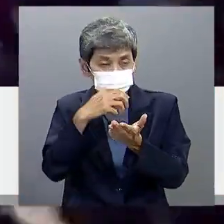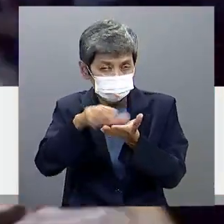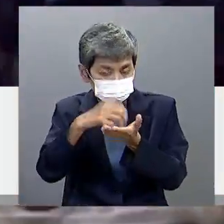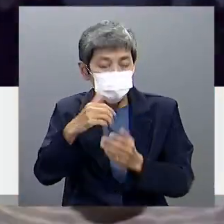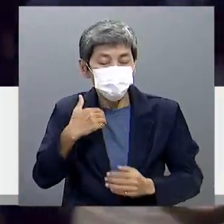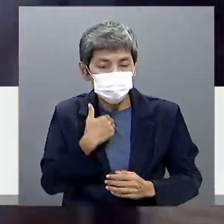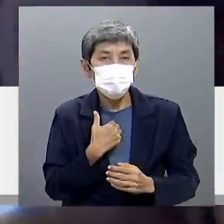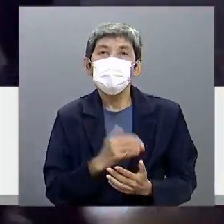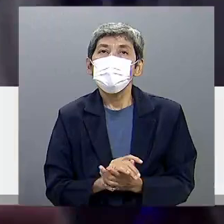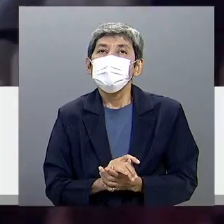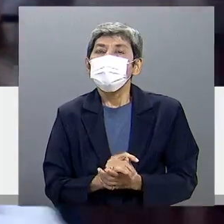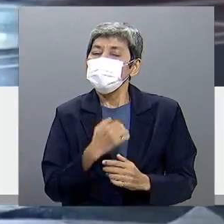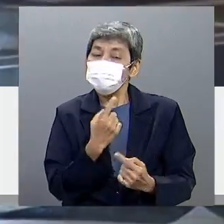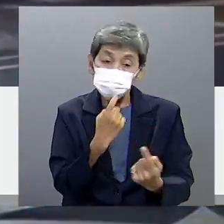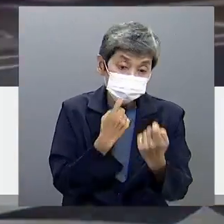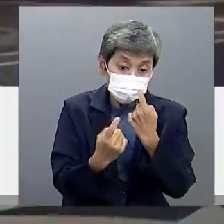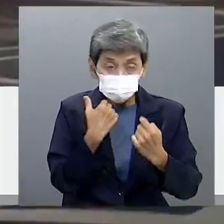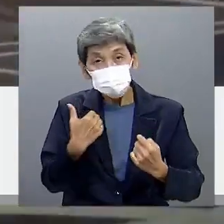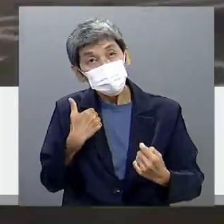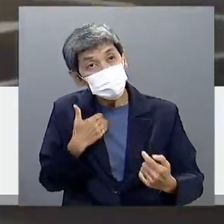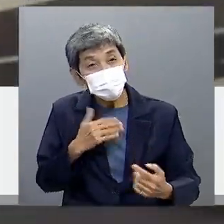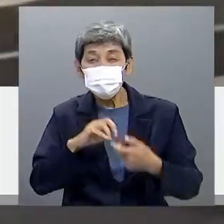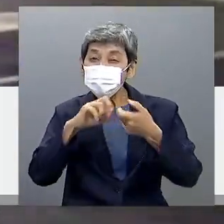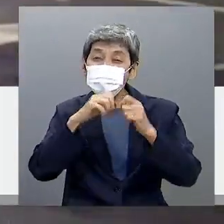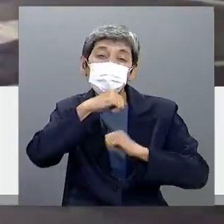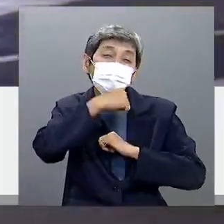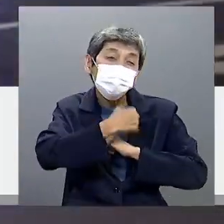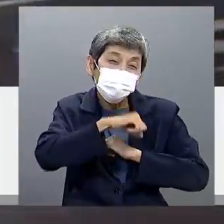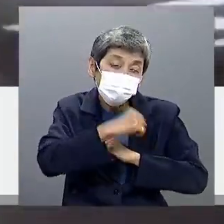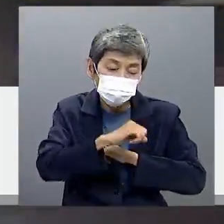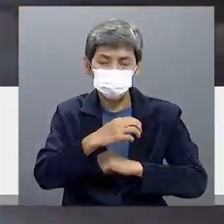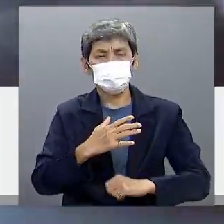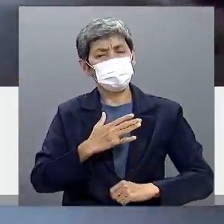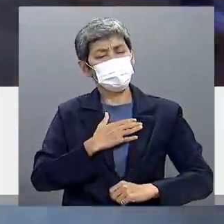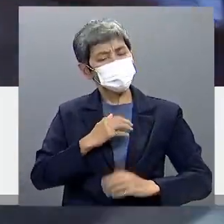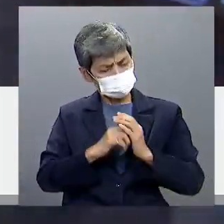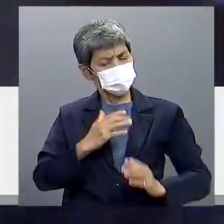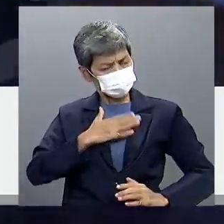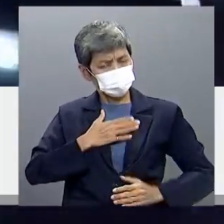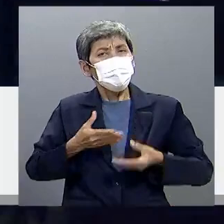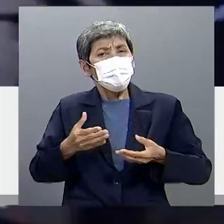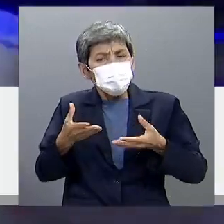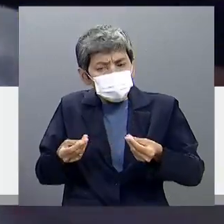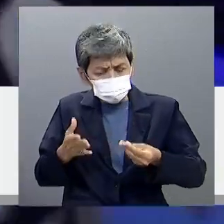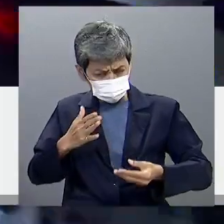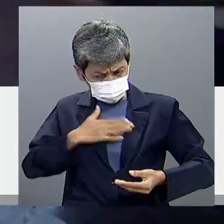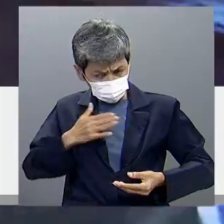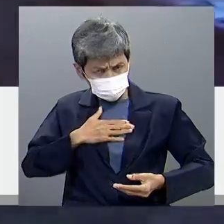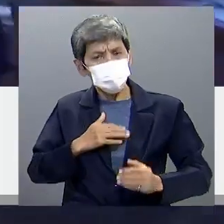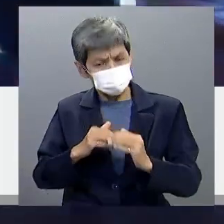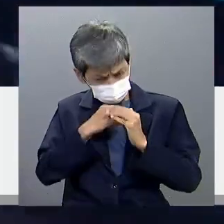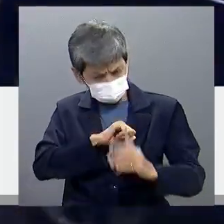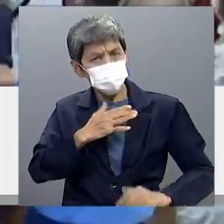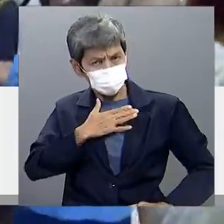นะคะไล่เรียงมาตั้งแต่ความเป็นมาของปัญหาไต้หวันเพื่อยืนยันมุมมองของจีนว่าไต้หวันนั้นเป็นดินแดนหนึ่งของประเทศจีน